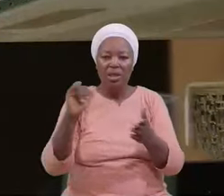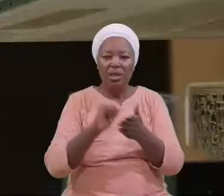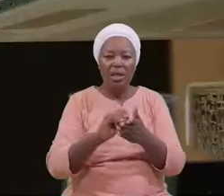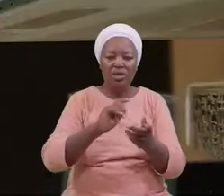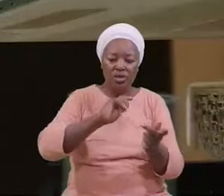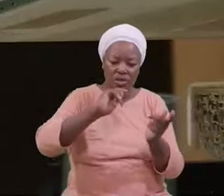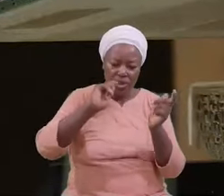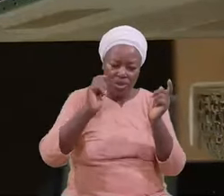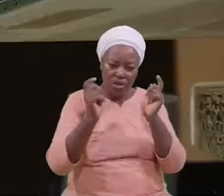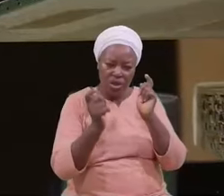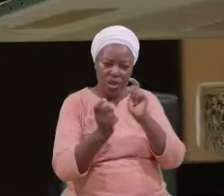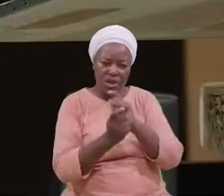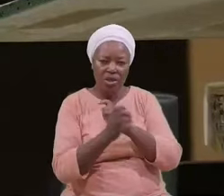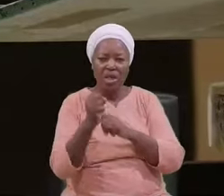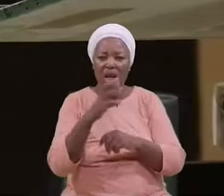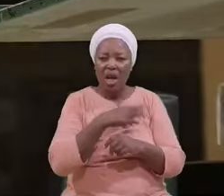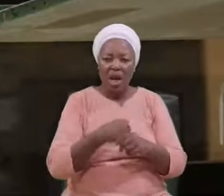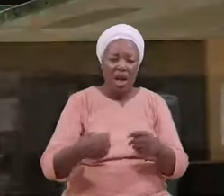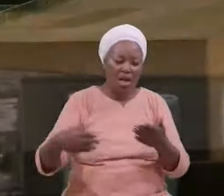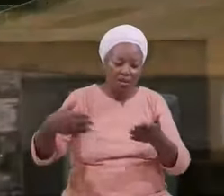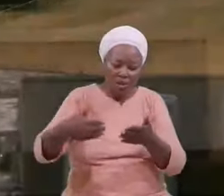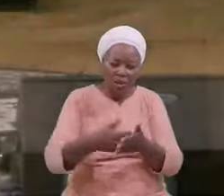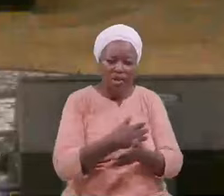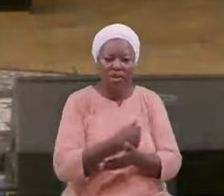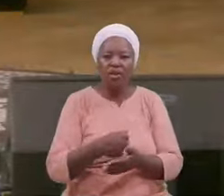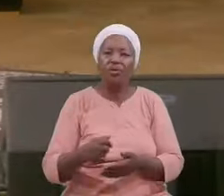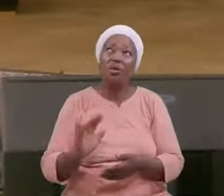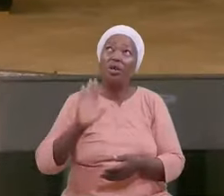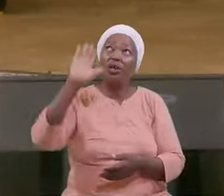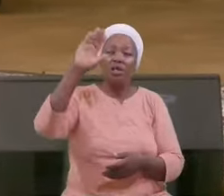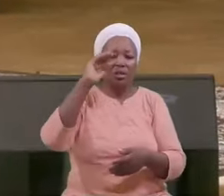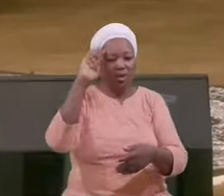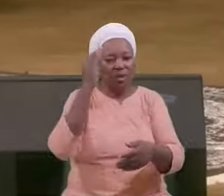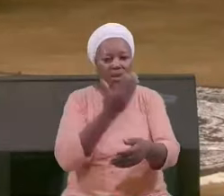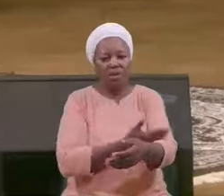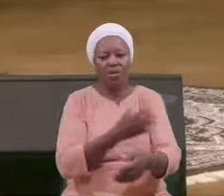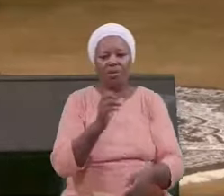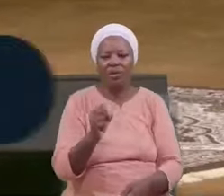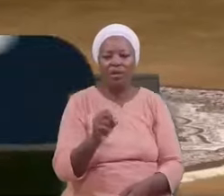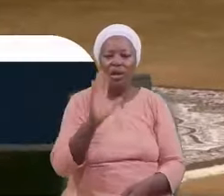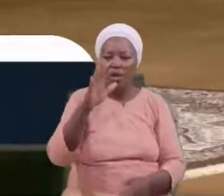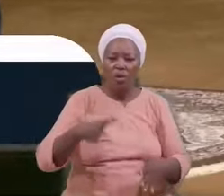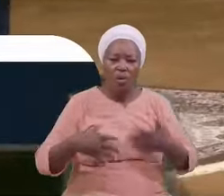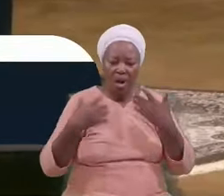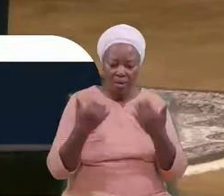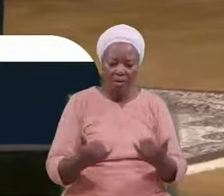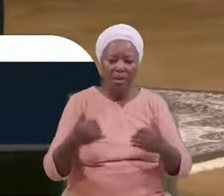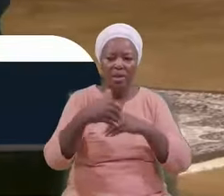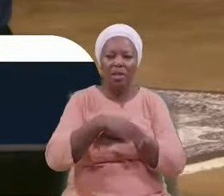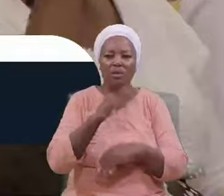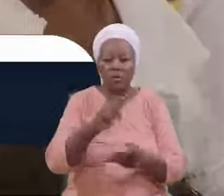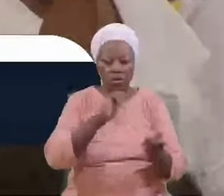raffine ses enfants. Votre vie ce soir sera réglée.